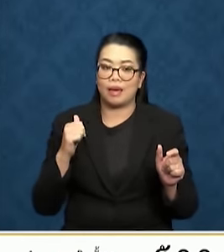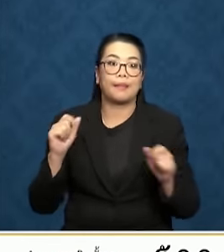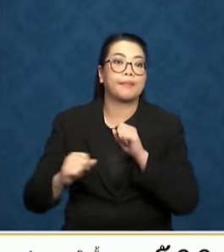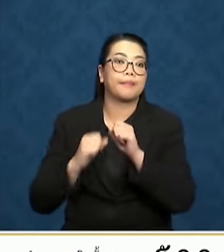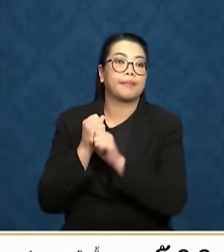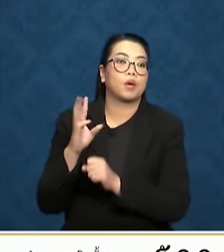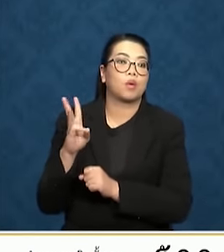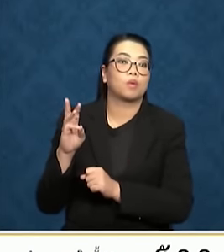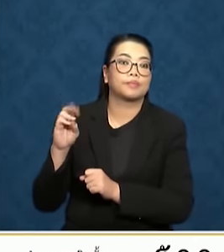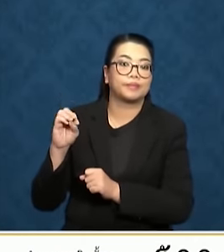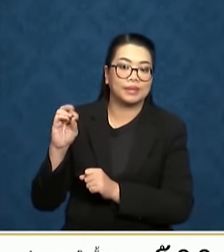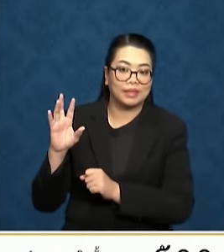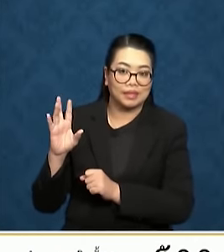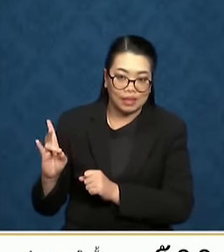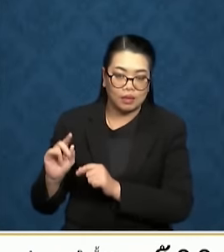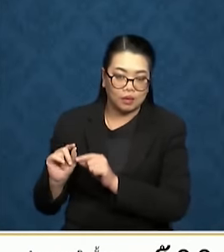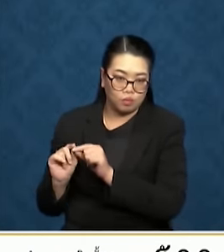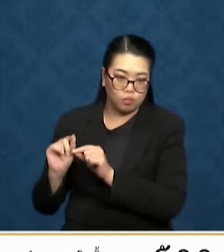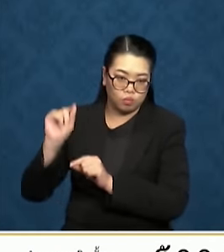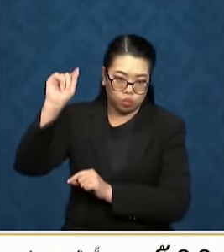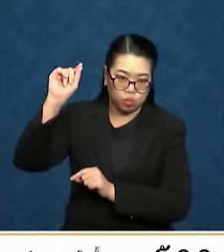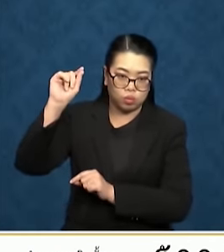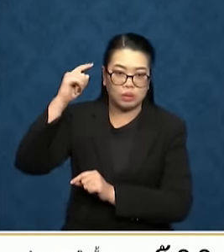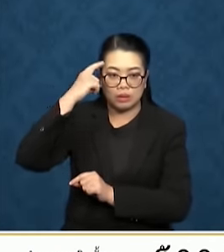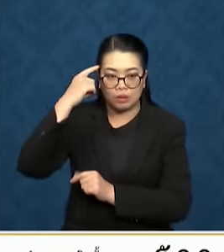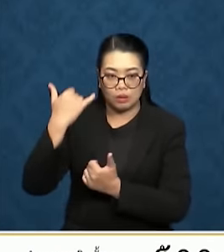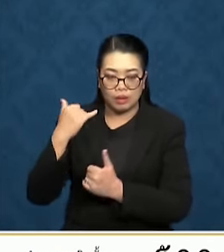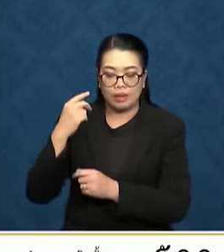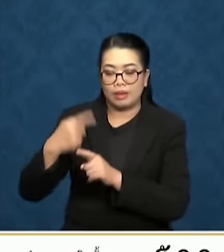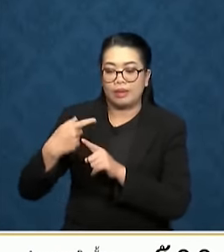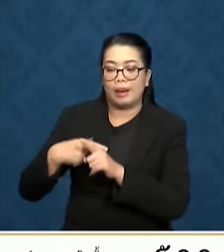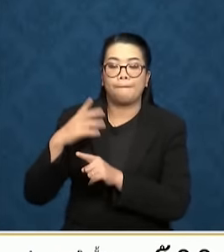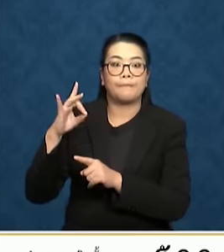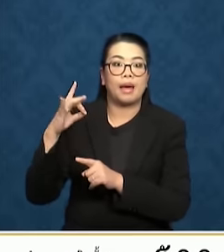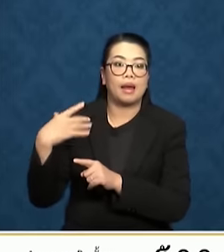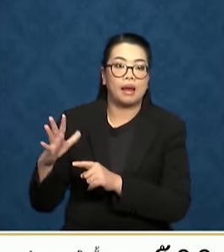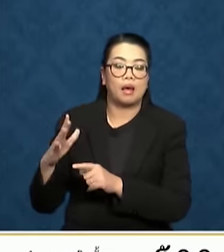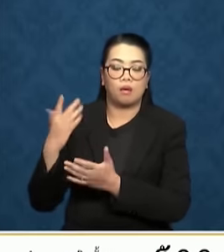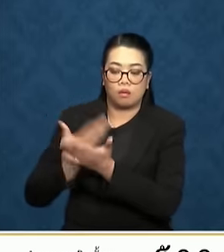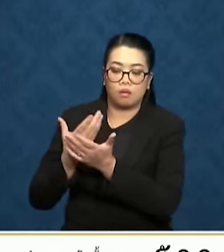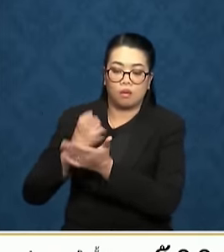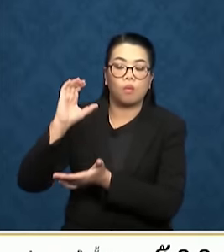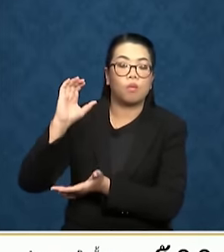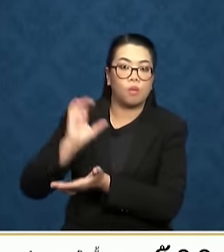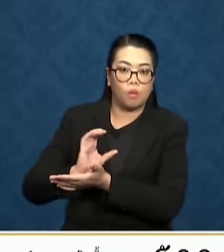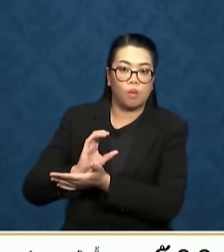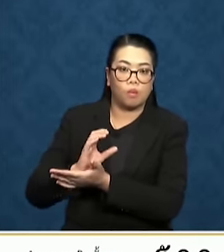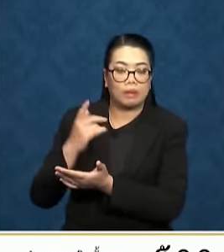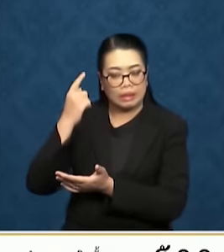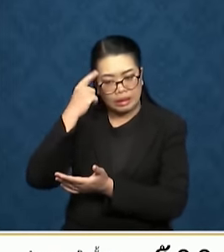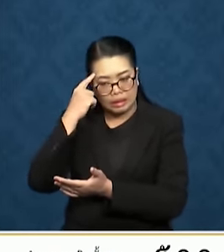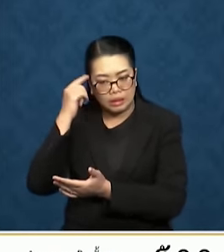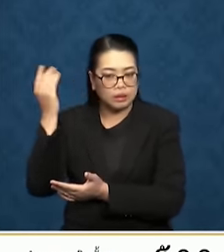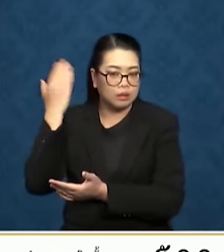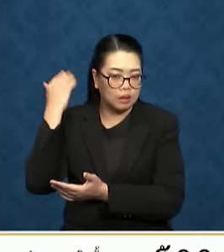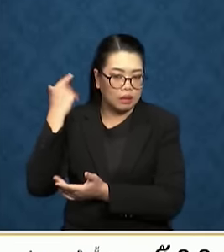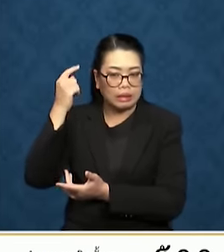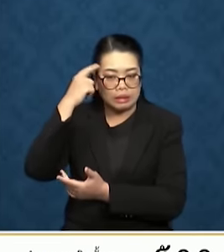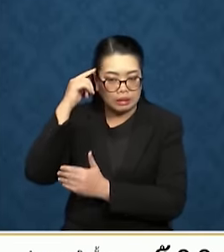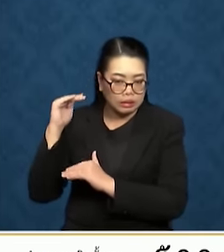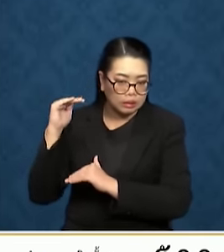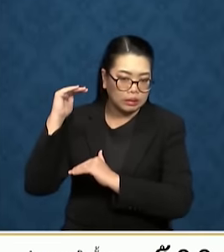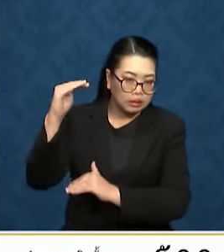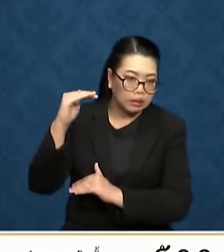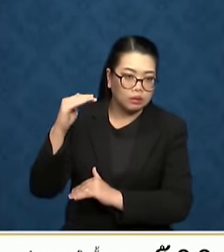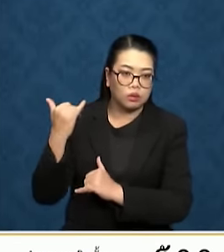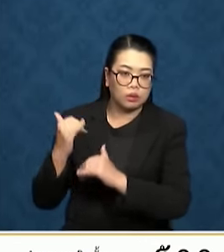2567ที่เป็นการคาดการตอนนี้ผ่านมา 8เดือนแล้วนะครับว่างบประมาณตอนนี้ที่เคยคิดไว้เมื่อสมัยก่อนพอมาจน